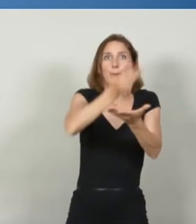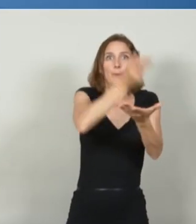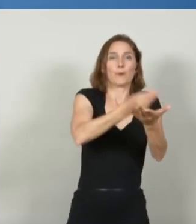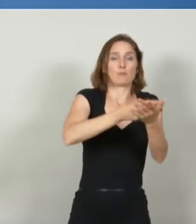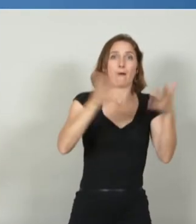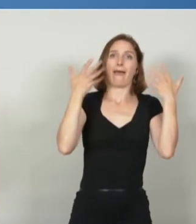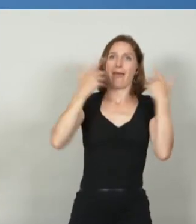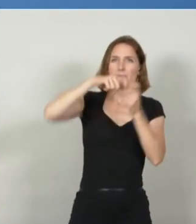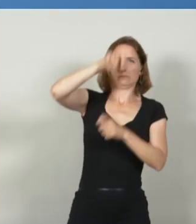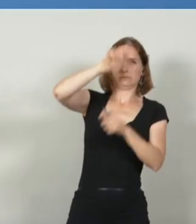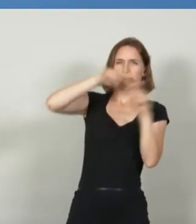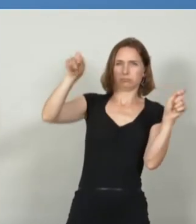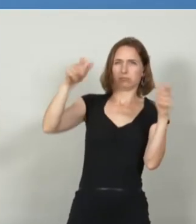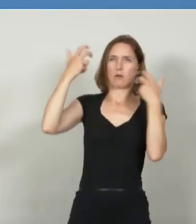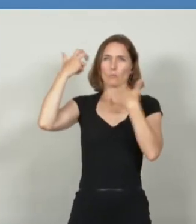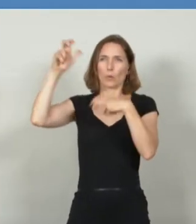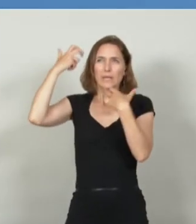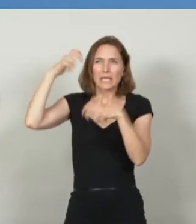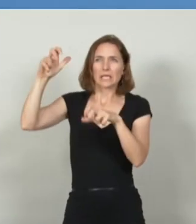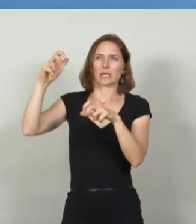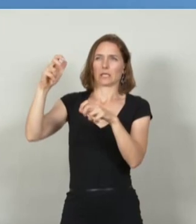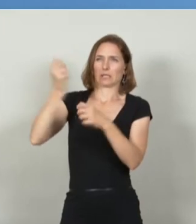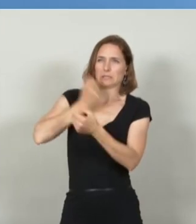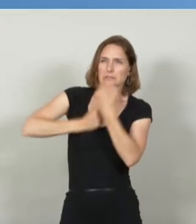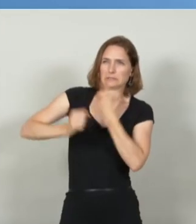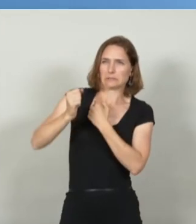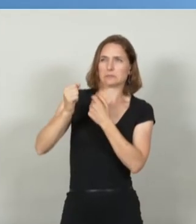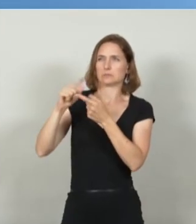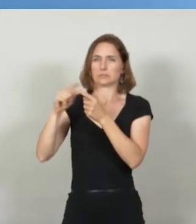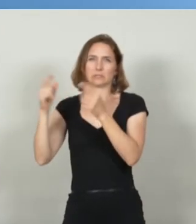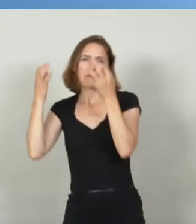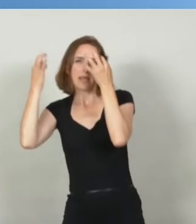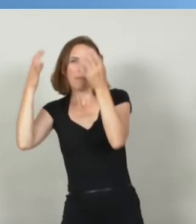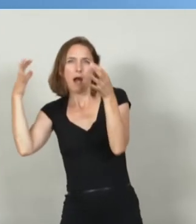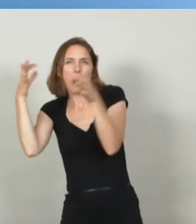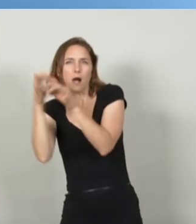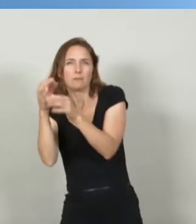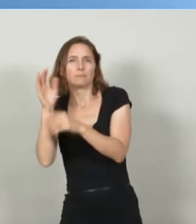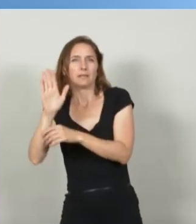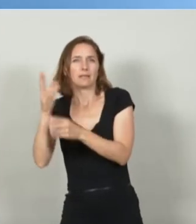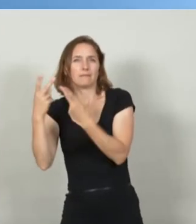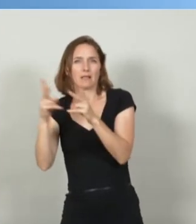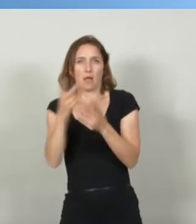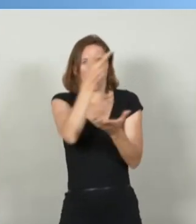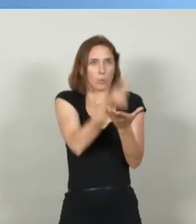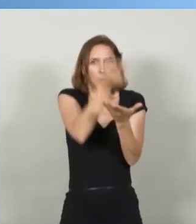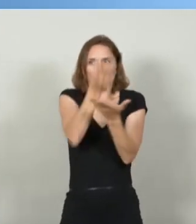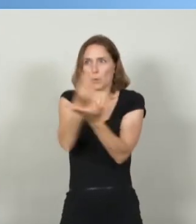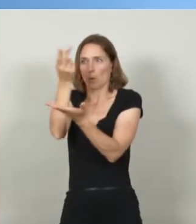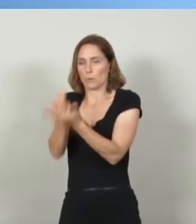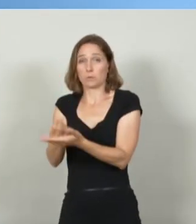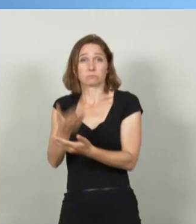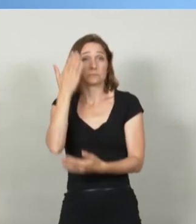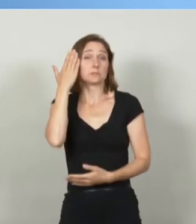la qualité de l'air déduisances sonores et des microclimats urbains on sait dans ce domaine la faiblesse de Grenoble